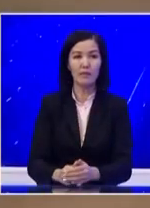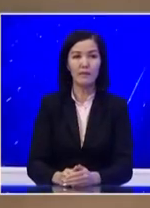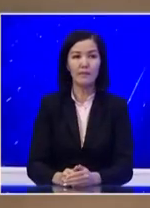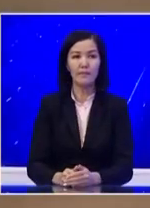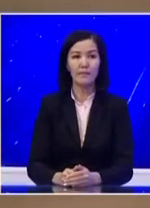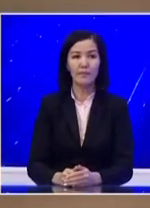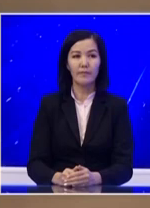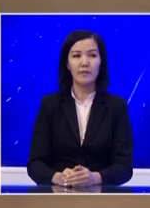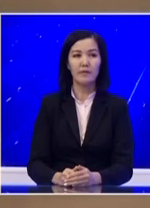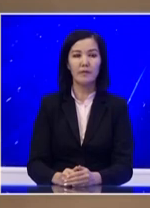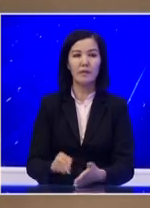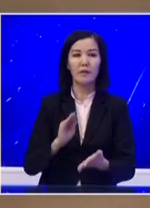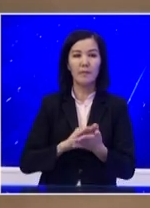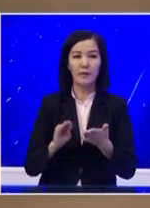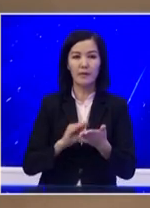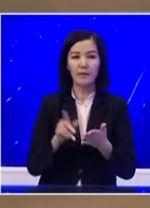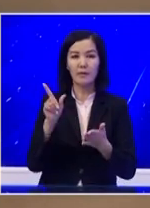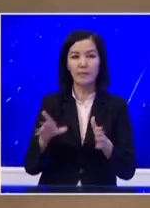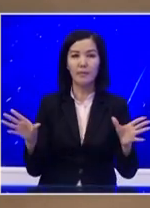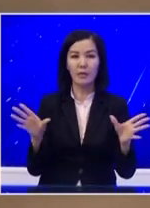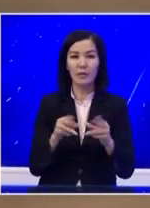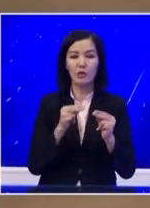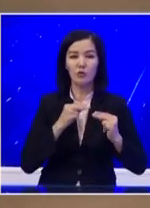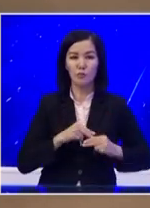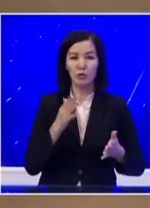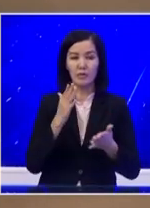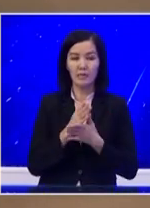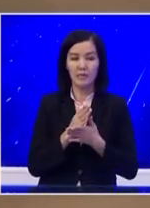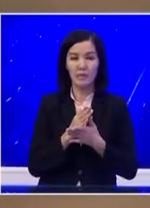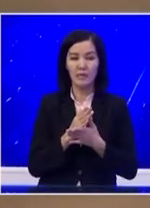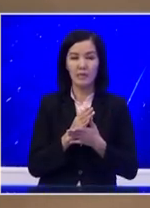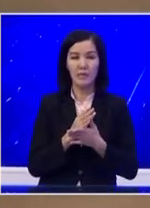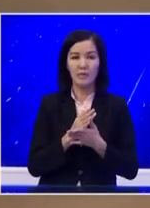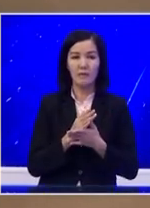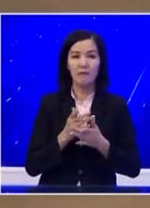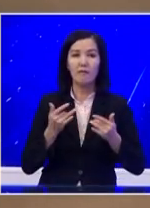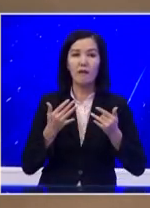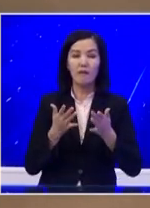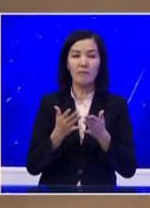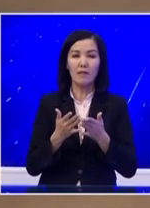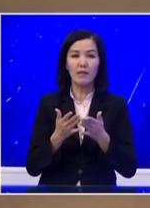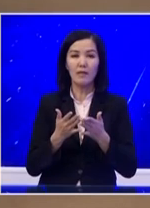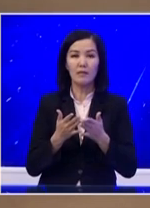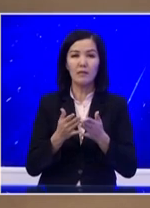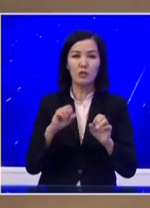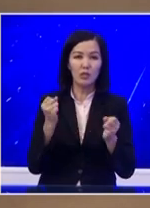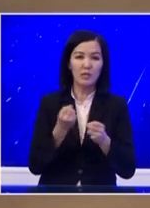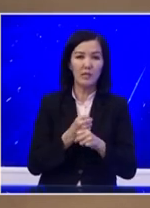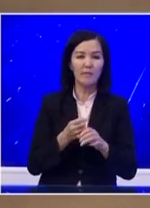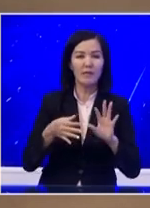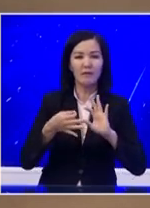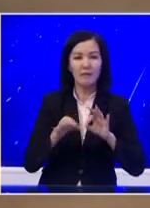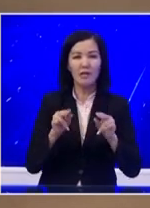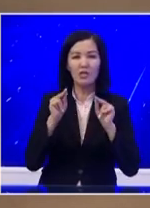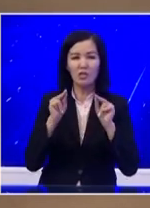қауымы баспасөз қызметкерлерімен тығыз етене байланыста жұмыс істейді. Олардан талап етілетін жылдамдық әрі нақтылық